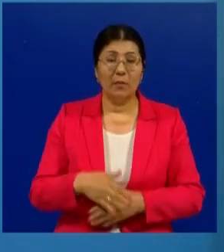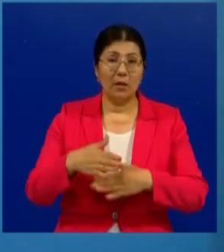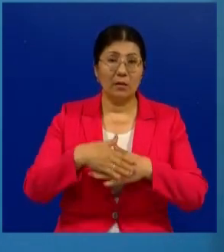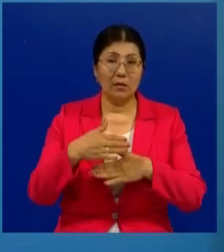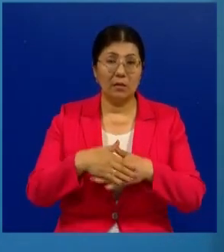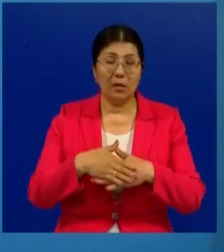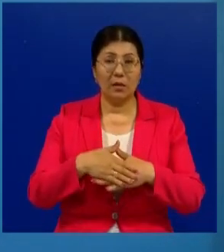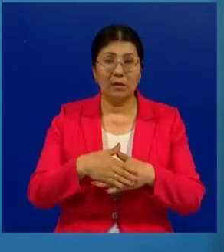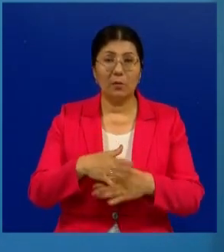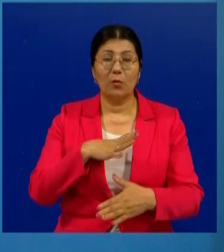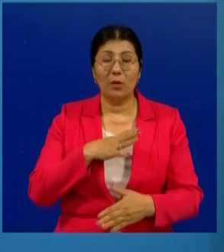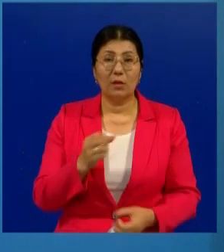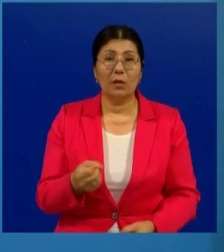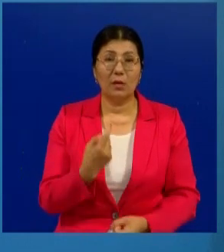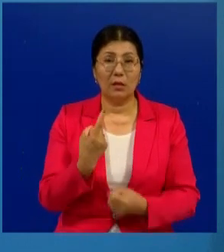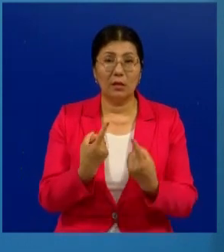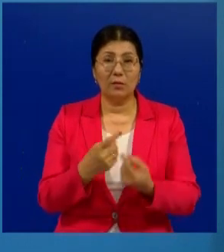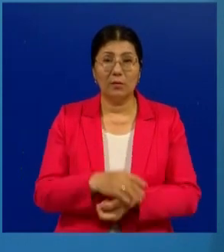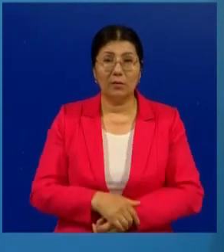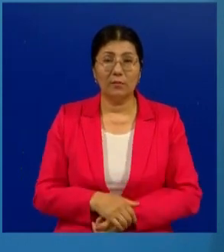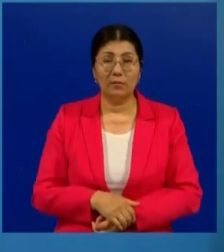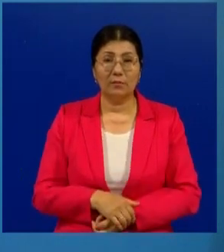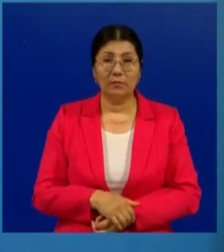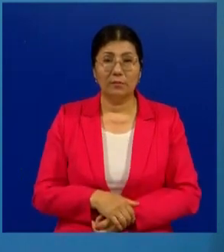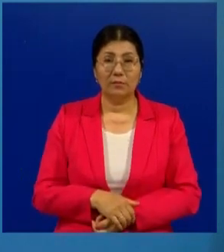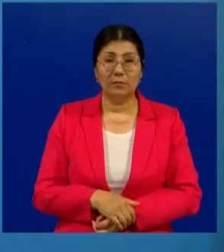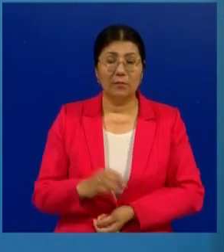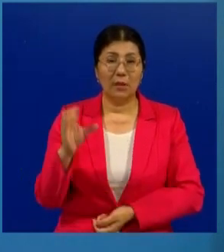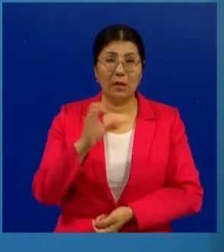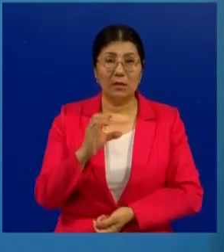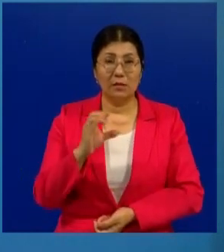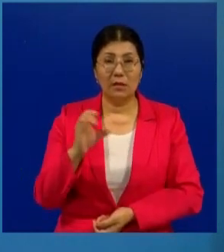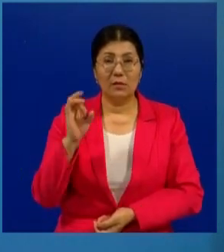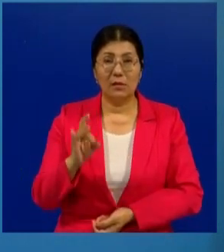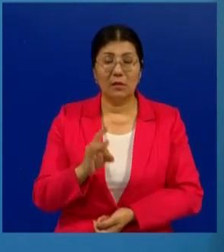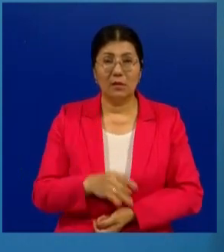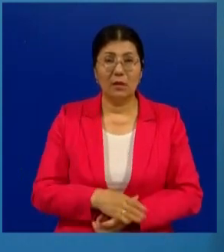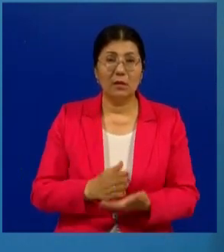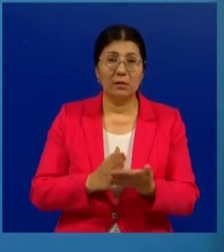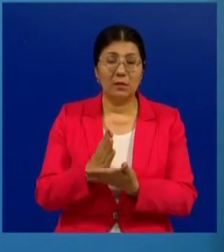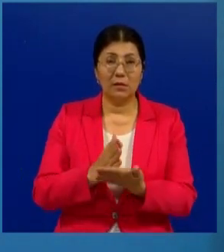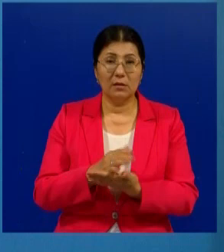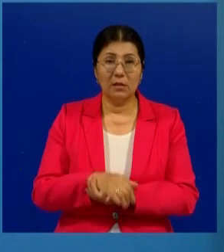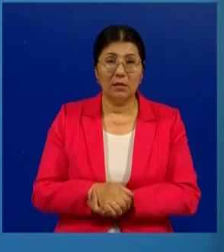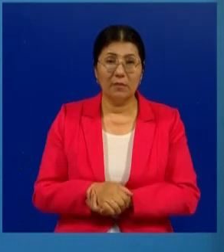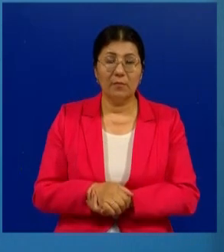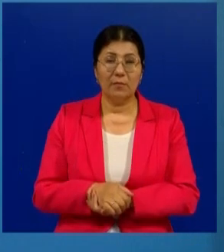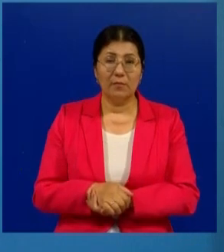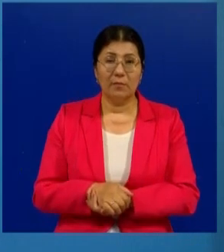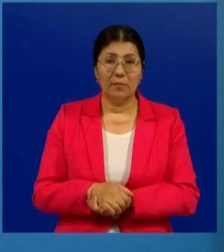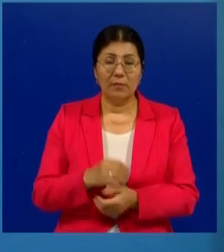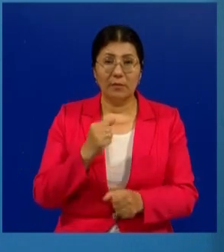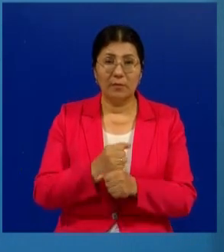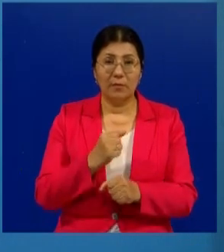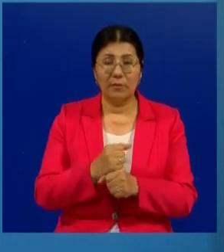ұшырағандары анықталып жатыр. Өте қарапайым шаруа. А былай қарасақ, кеңес заман кеңестік үкіметтің саясаты көбіне жұмысшы солдат